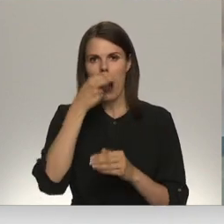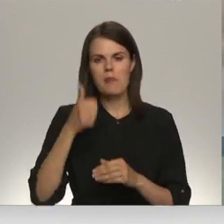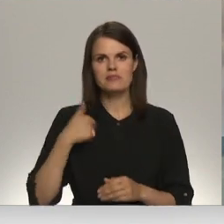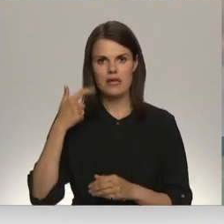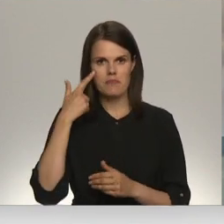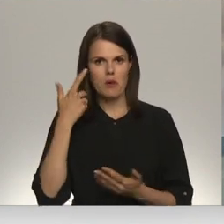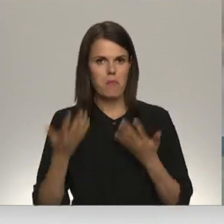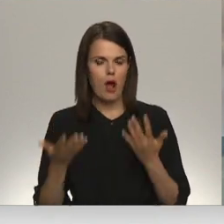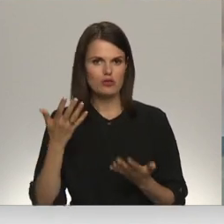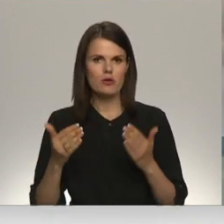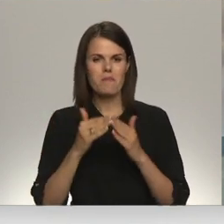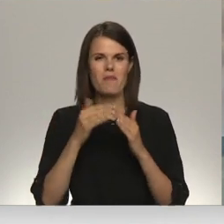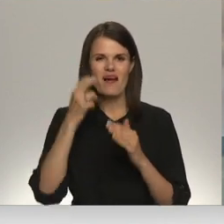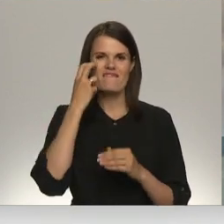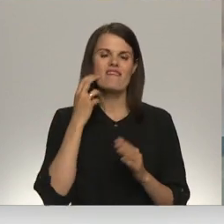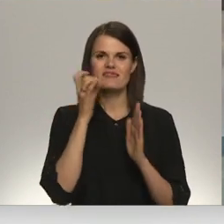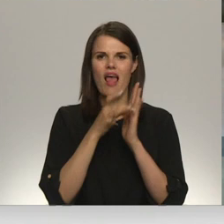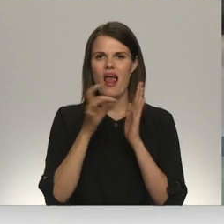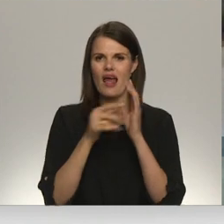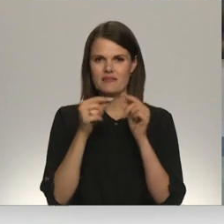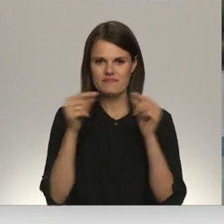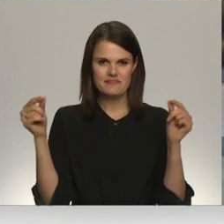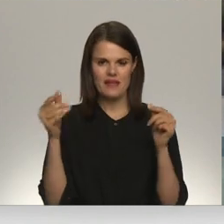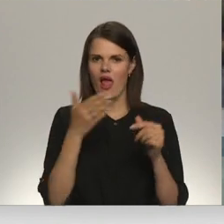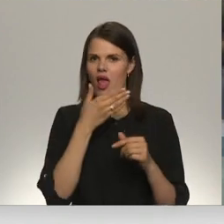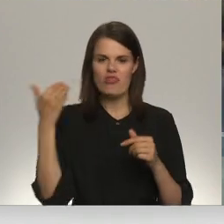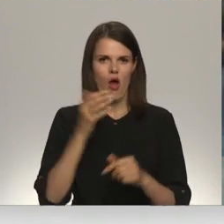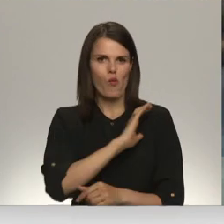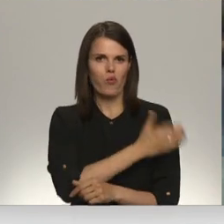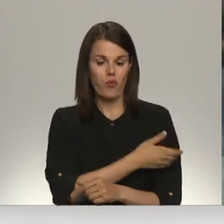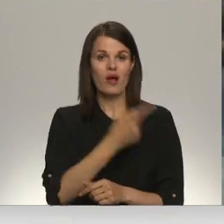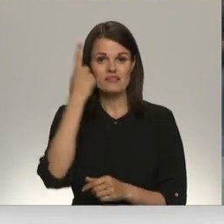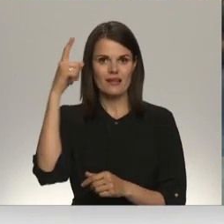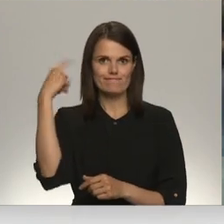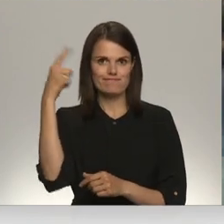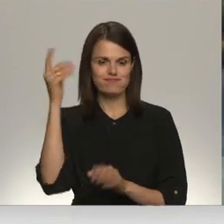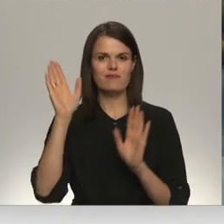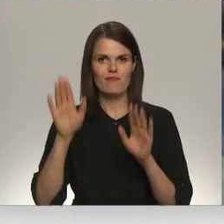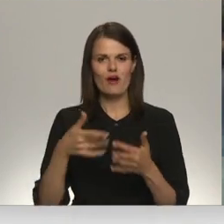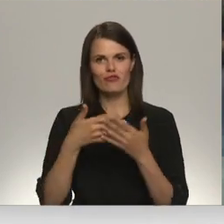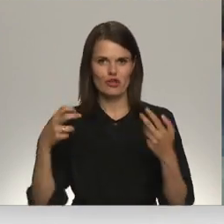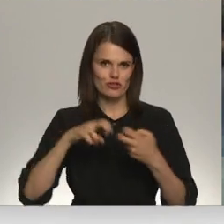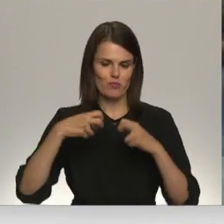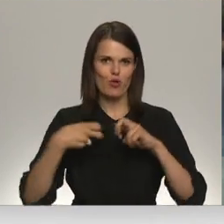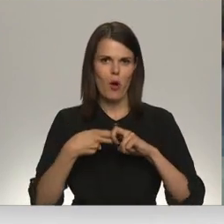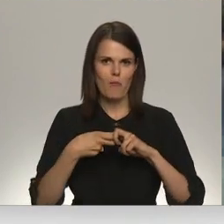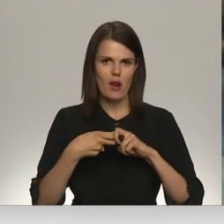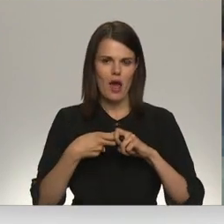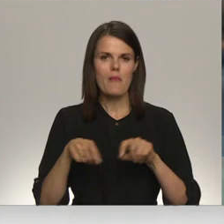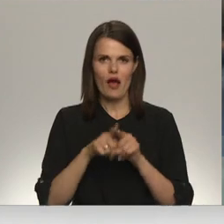Viņi norāda, ka māju novecojušās elektroinstalācijas nav pietiekami jaudīgas un var izraisīt dažādas problēmas,